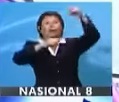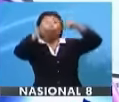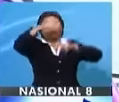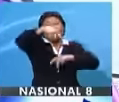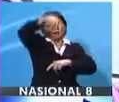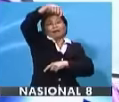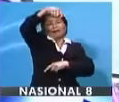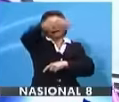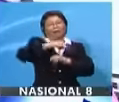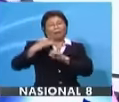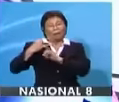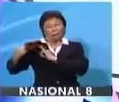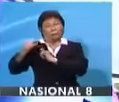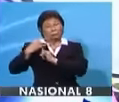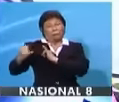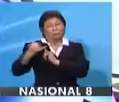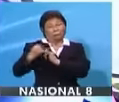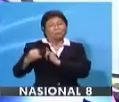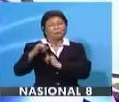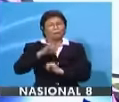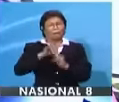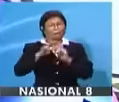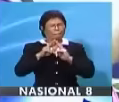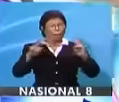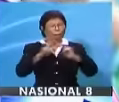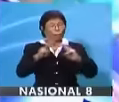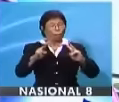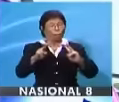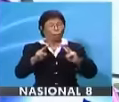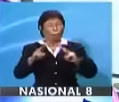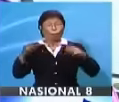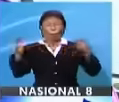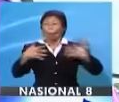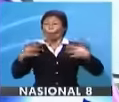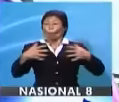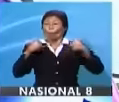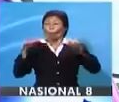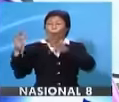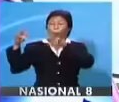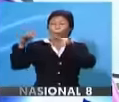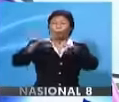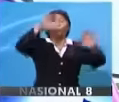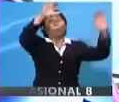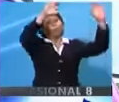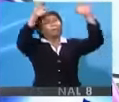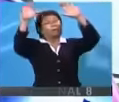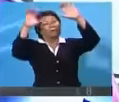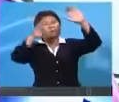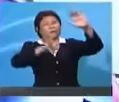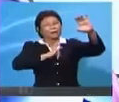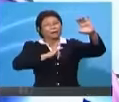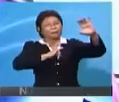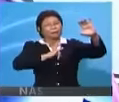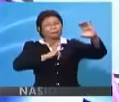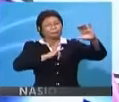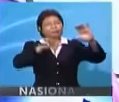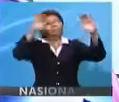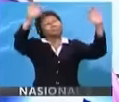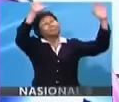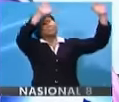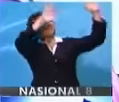Dan akhir sekali yang paling saya rasa mendapat sambutan ialah The Cloud, iaitu saya punya sculpture